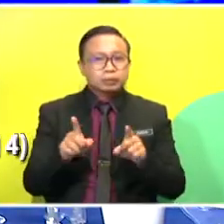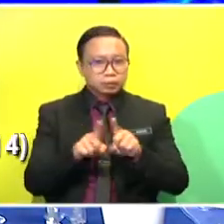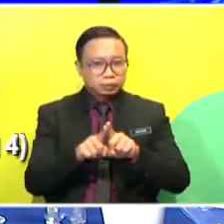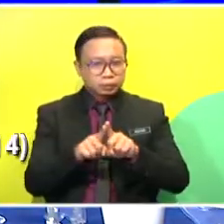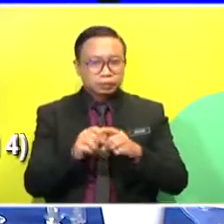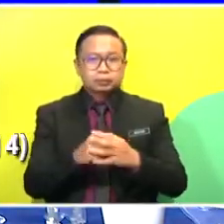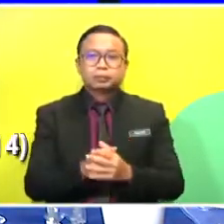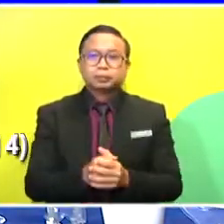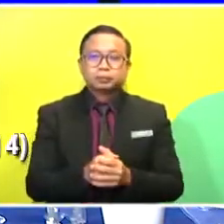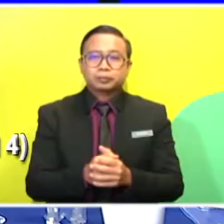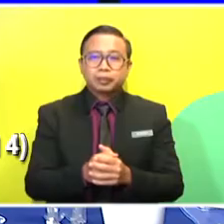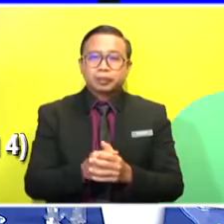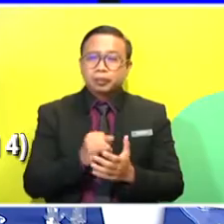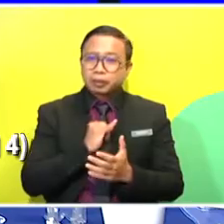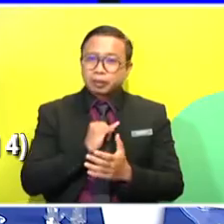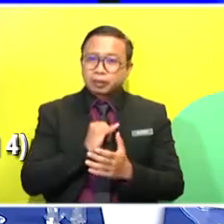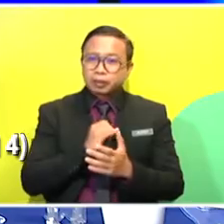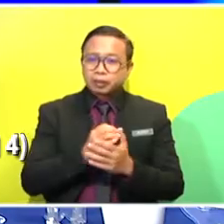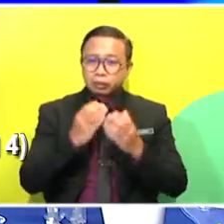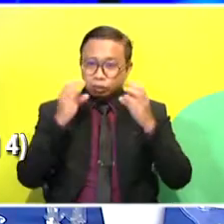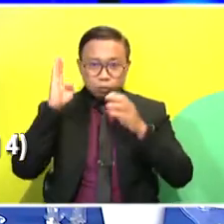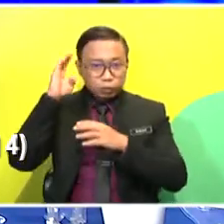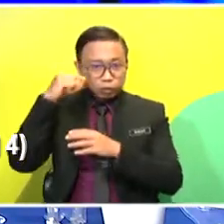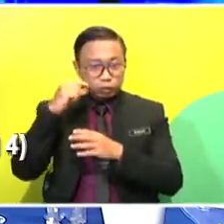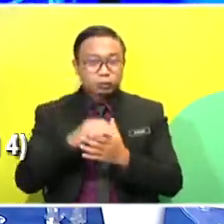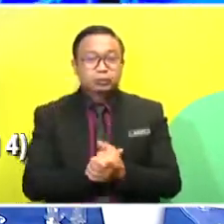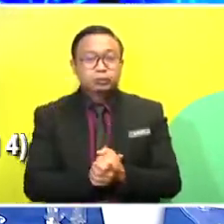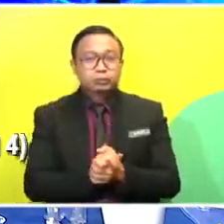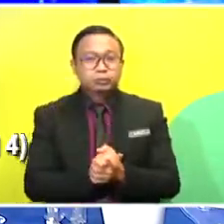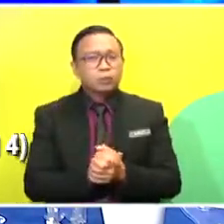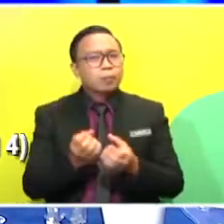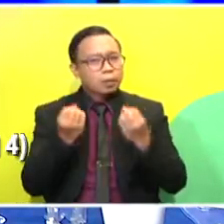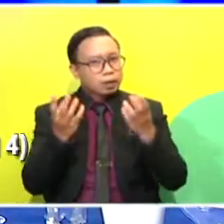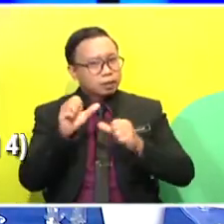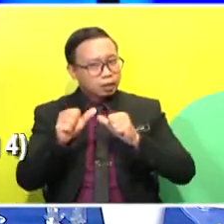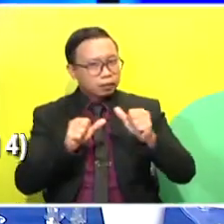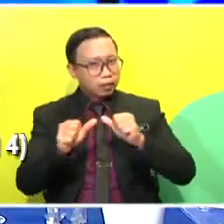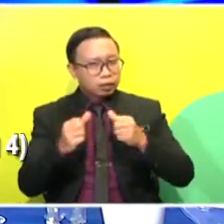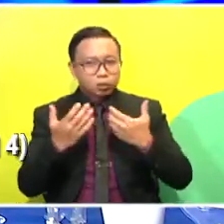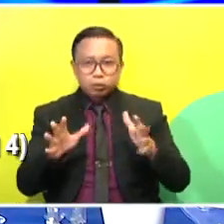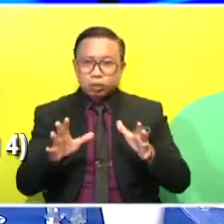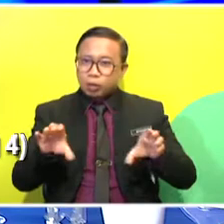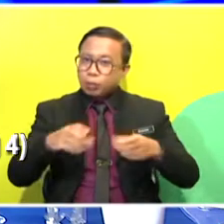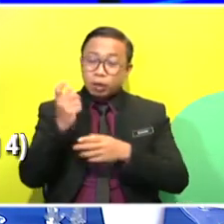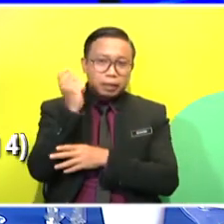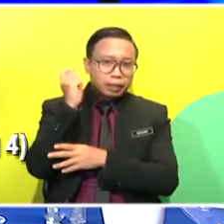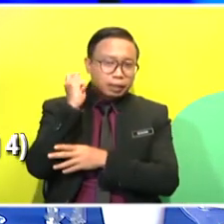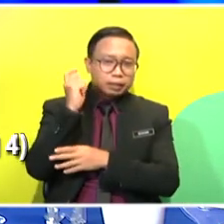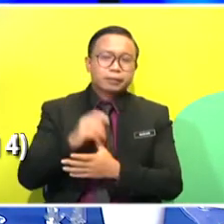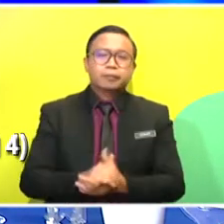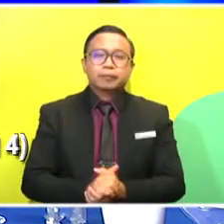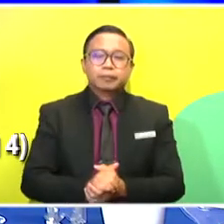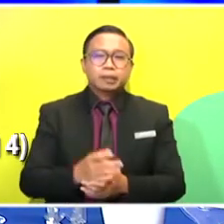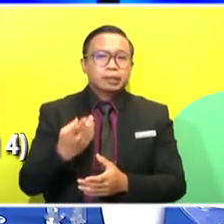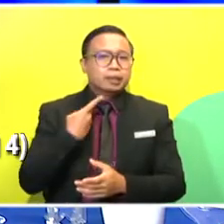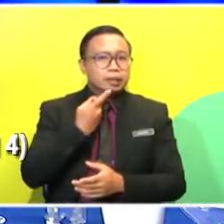dan juga jurubahasa isyarat kita hari ini, Cikgu Bukhari. Wah, banyak aktiviti yang telah kita lakukan bersama-sama ya cikgu, dan